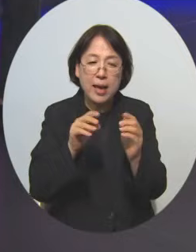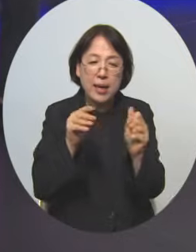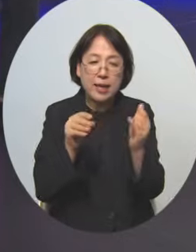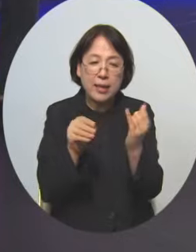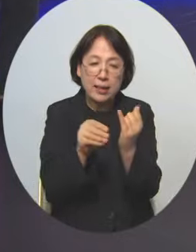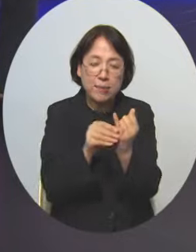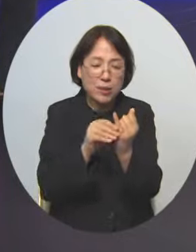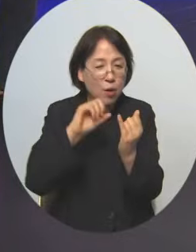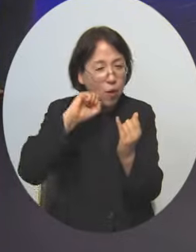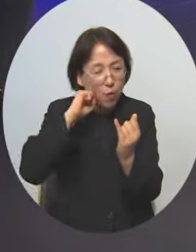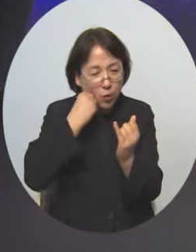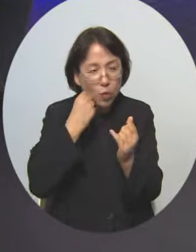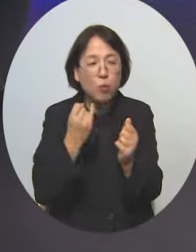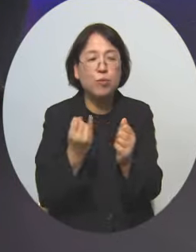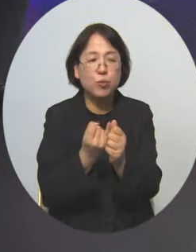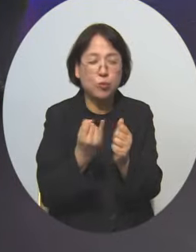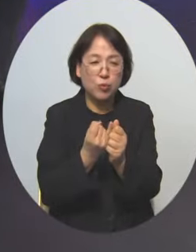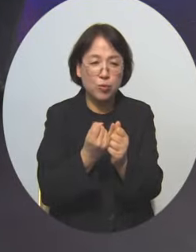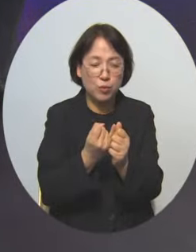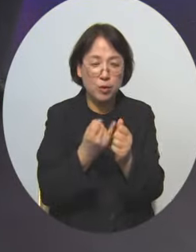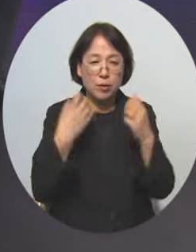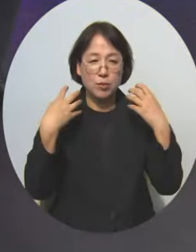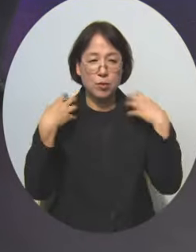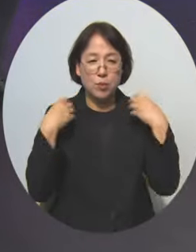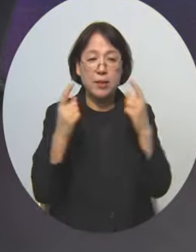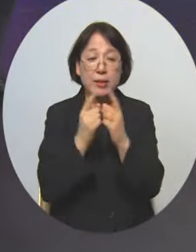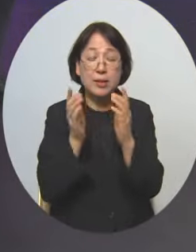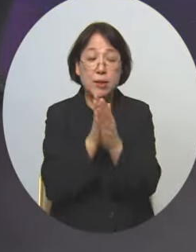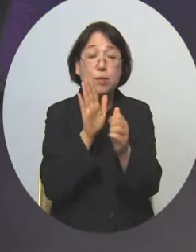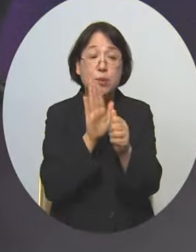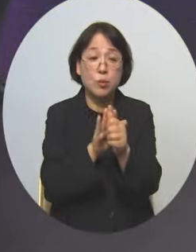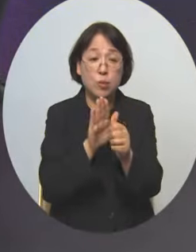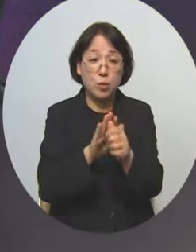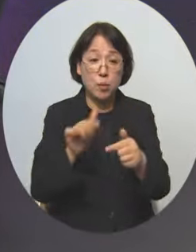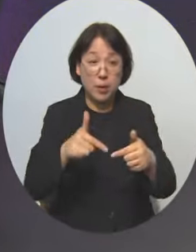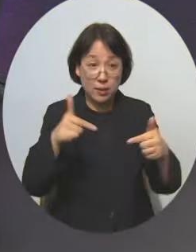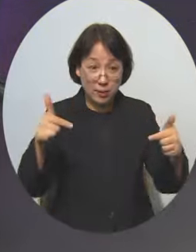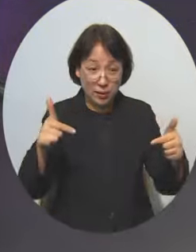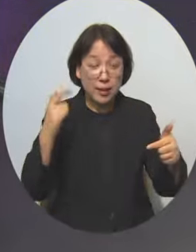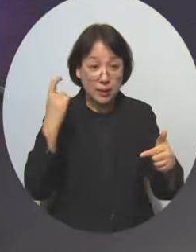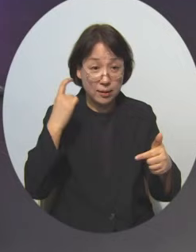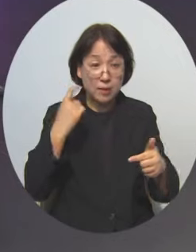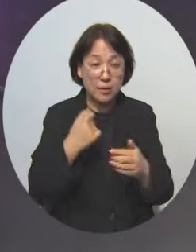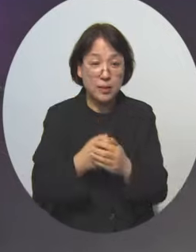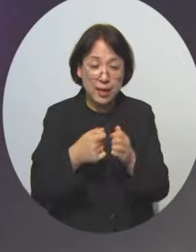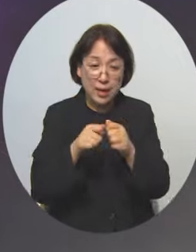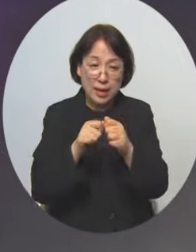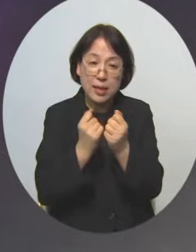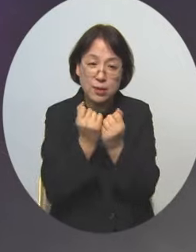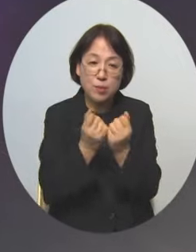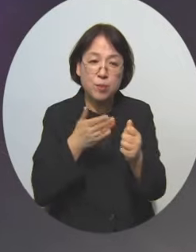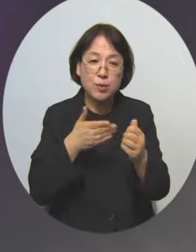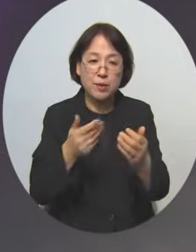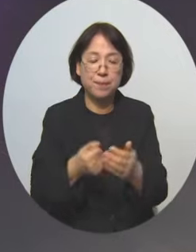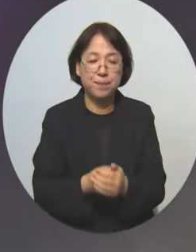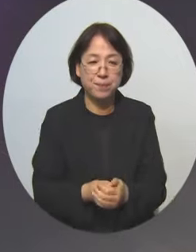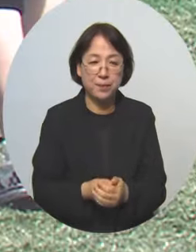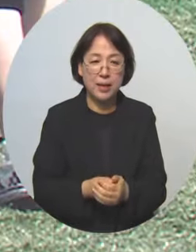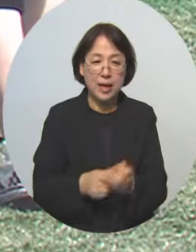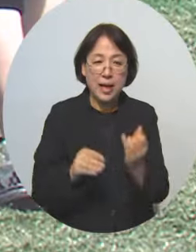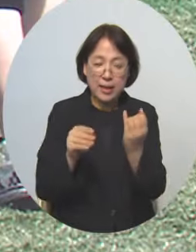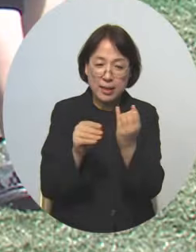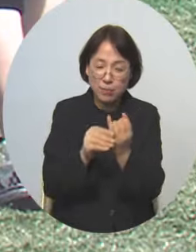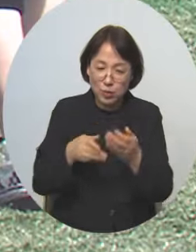경우에 이 정부가 직접 지원하는 폭도 상당히 넓어진다고 들었습니다. 이 부분도 좀 자세히 설명해 주시죠. 네, 정부는